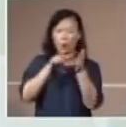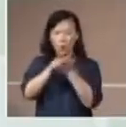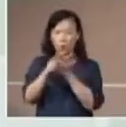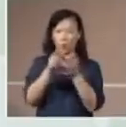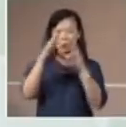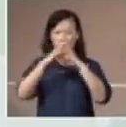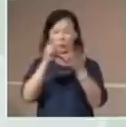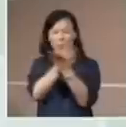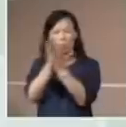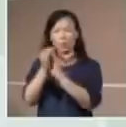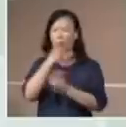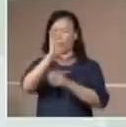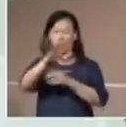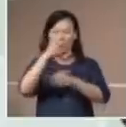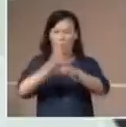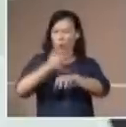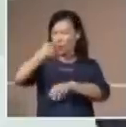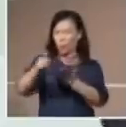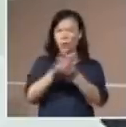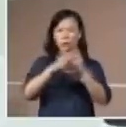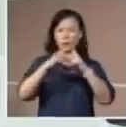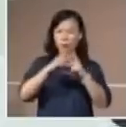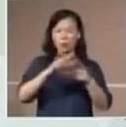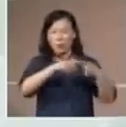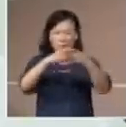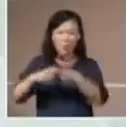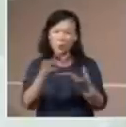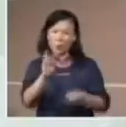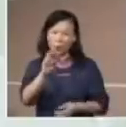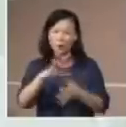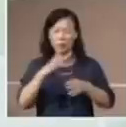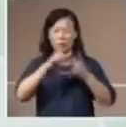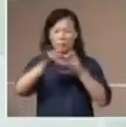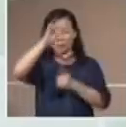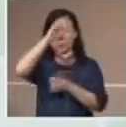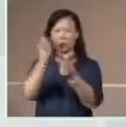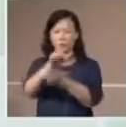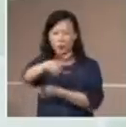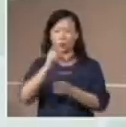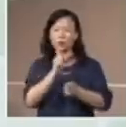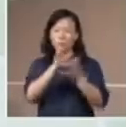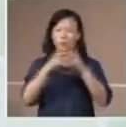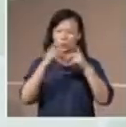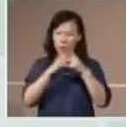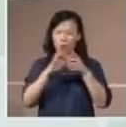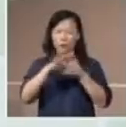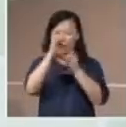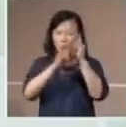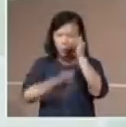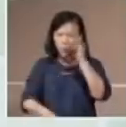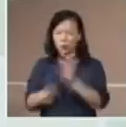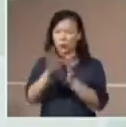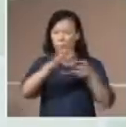各界真侪优秀诶台湾人非常侪，但是咱有连结无？咱民主进步党对即个 second generation 第二代、第